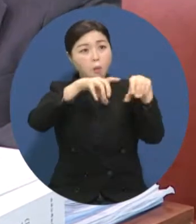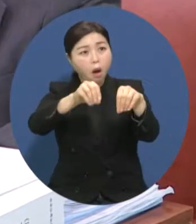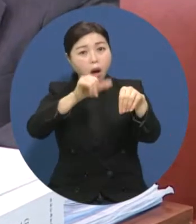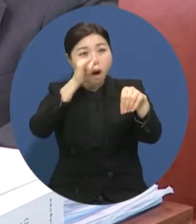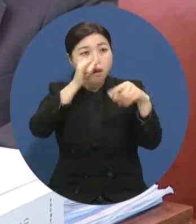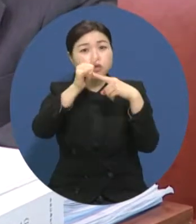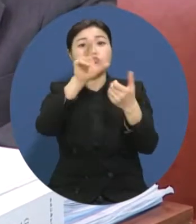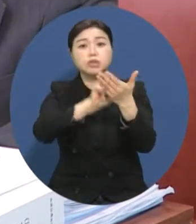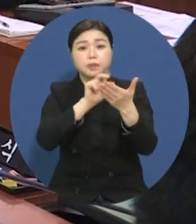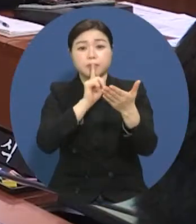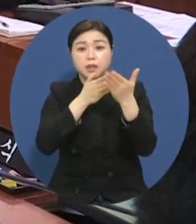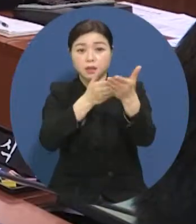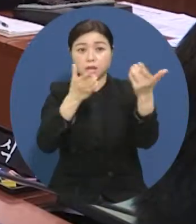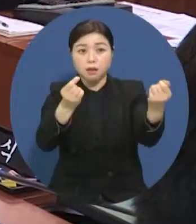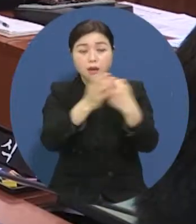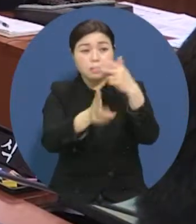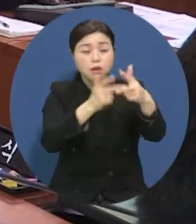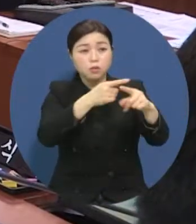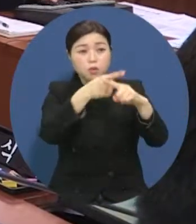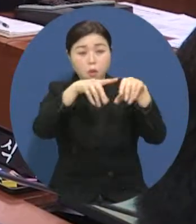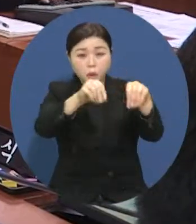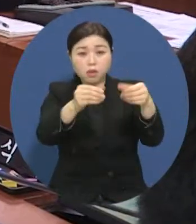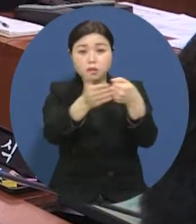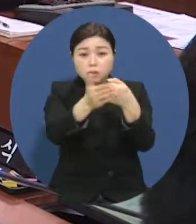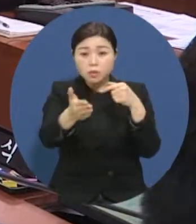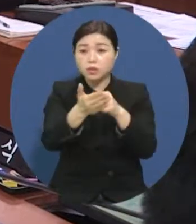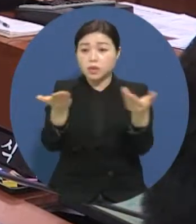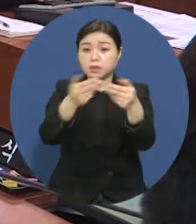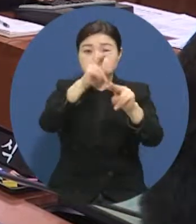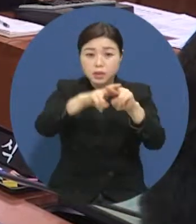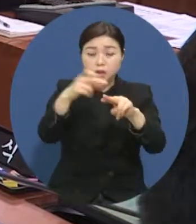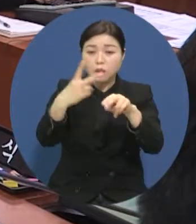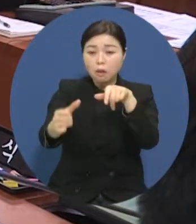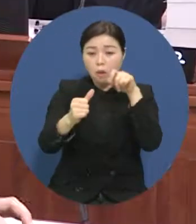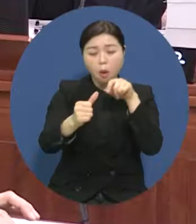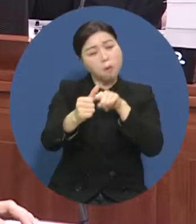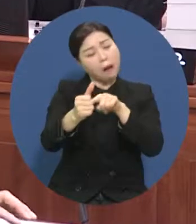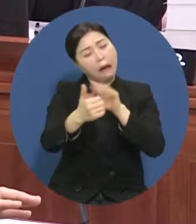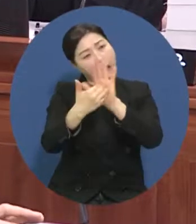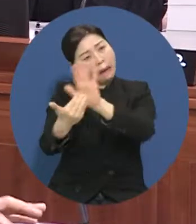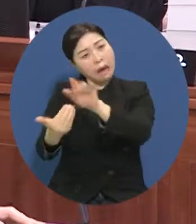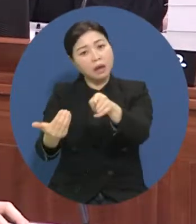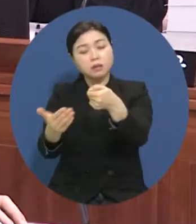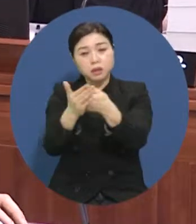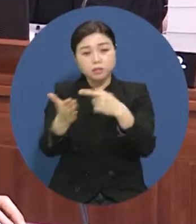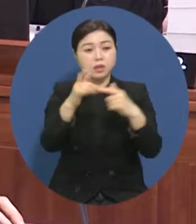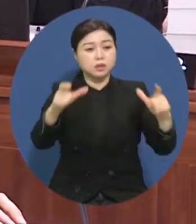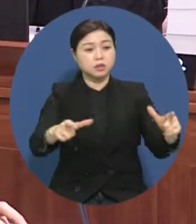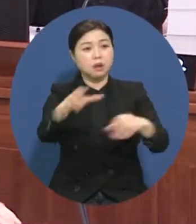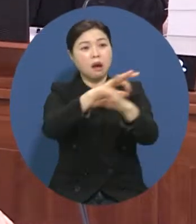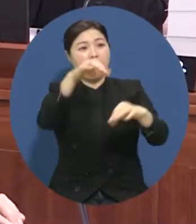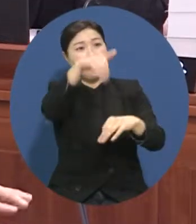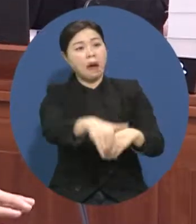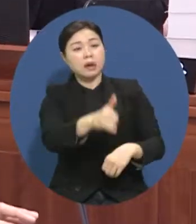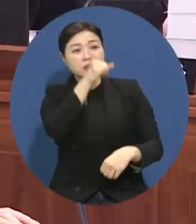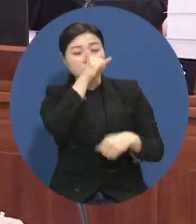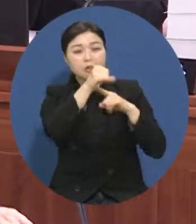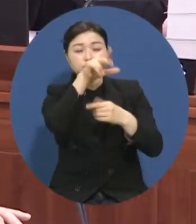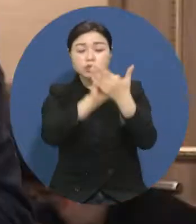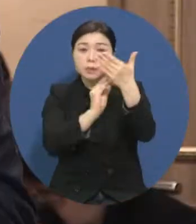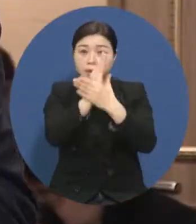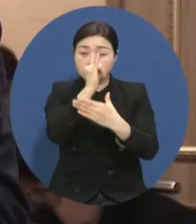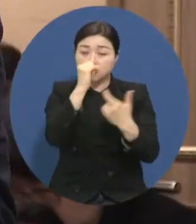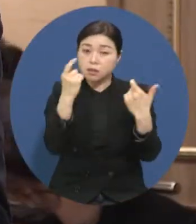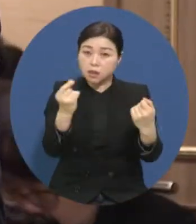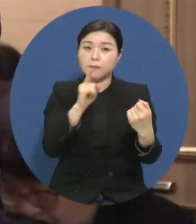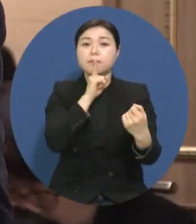지적하고 사업 중단으로 인해 일자리와 고용 창출이 이루어지지 못하고 지역 상권이 무너지는 등 문제가